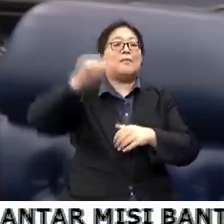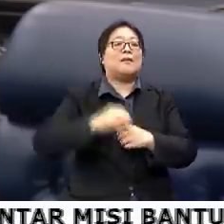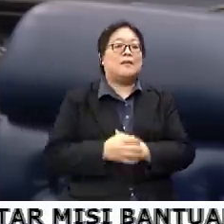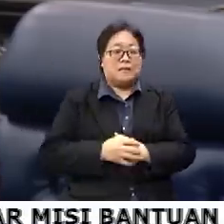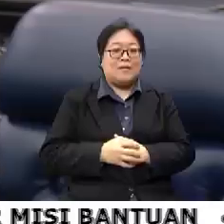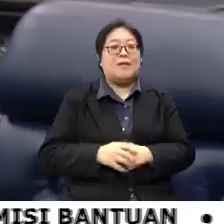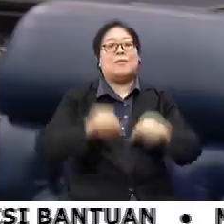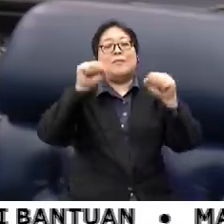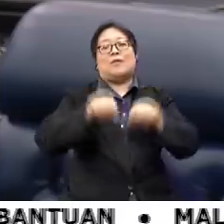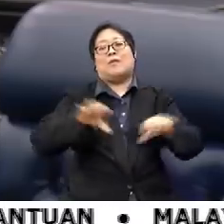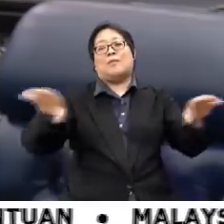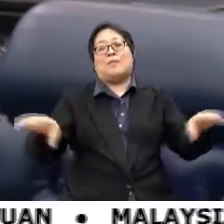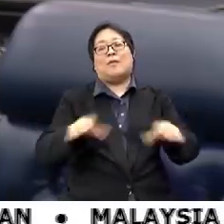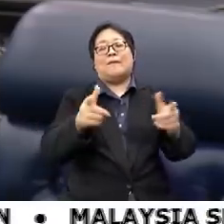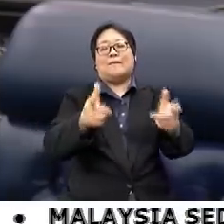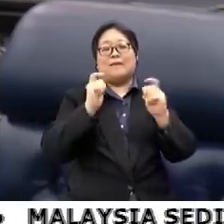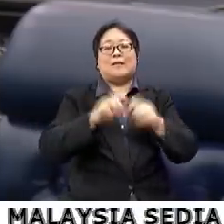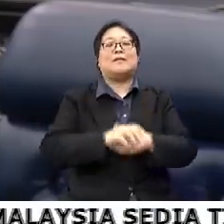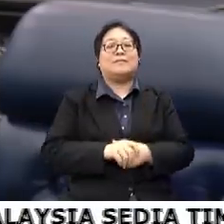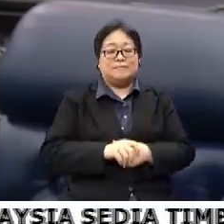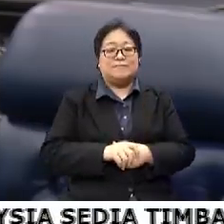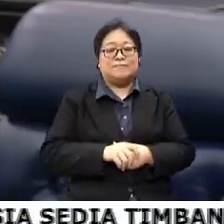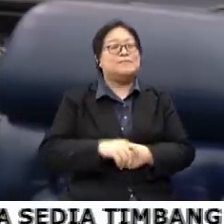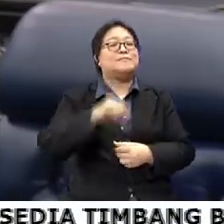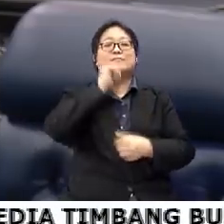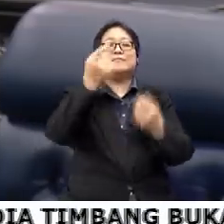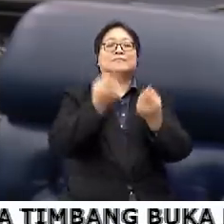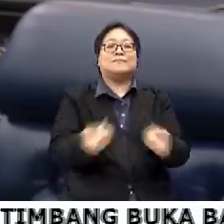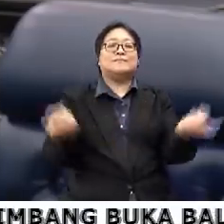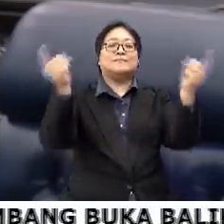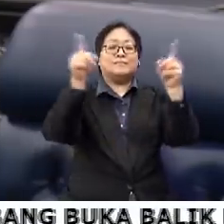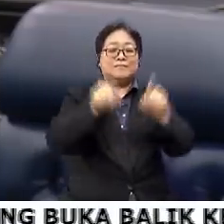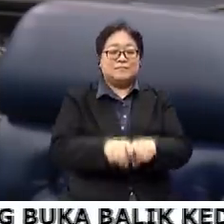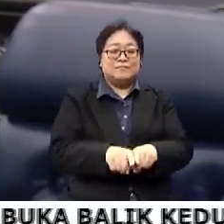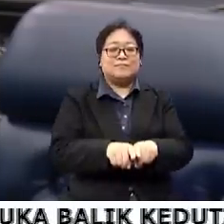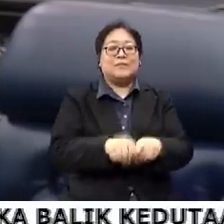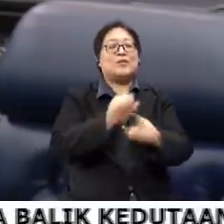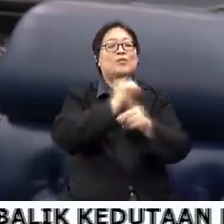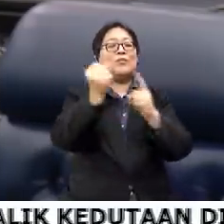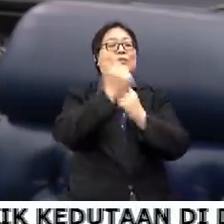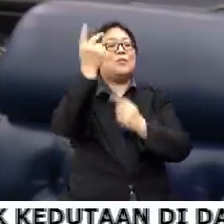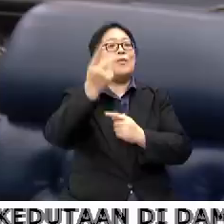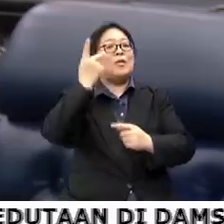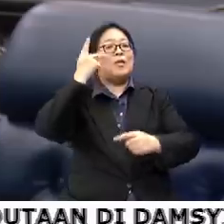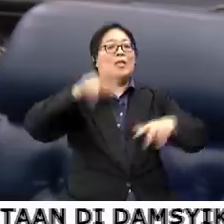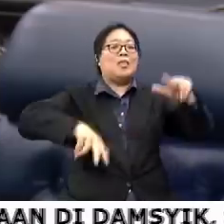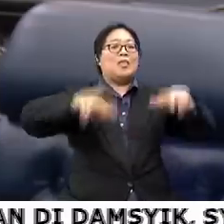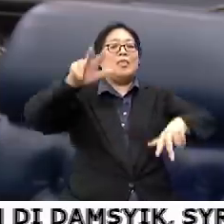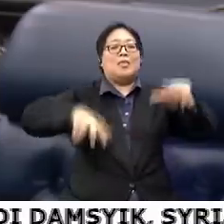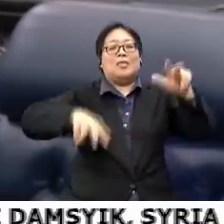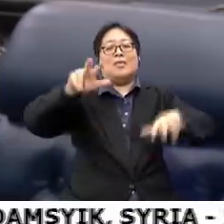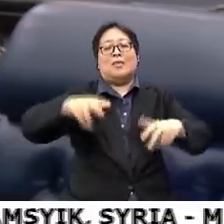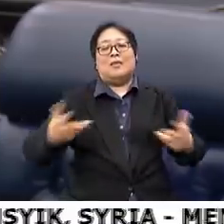dapat dilaksanakan secepat mungkin supaya tidak berlaku rentetan suasana politik yang tidak menentu di negara